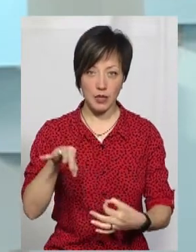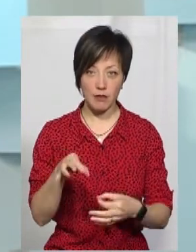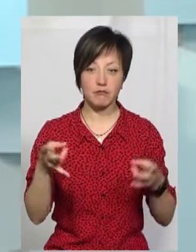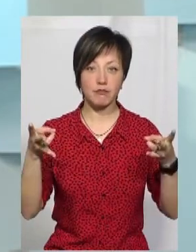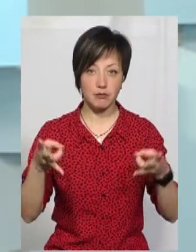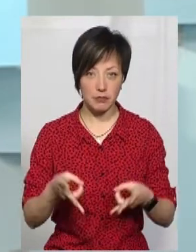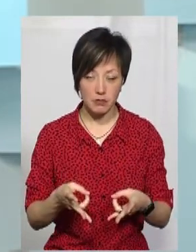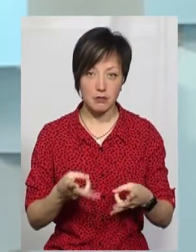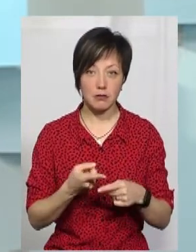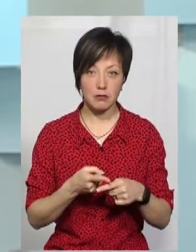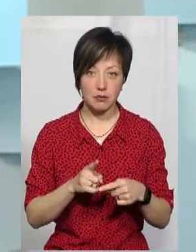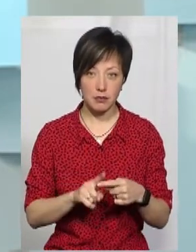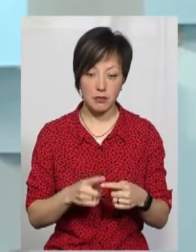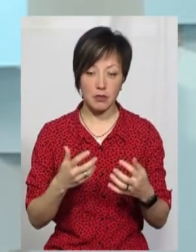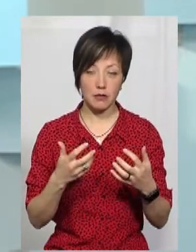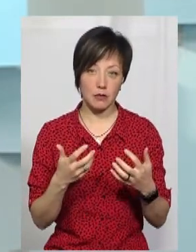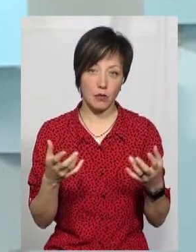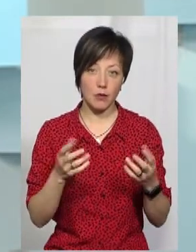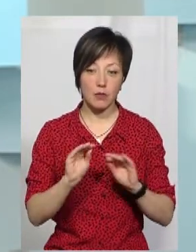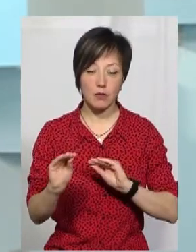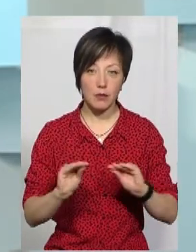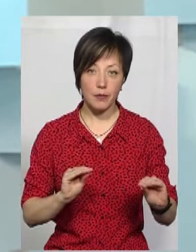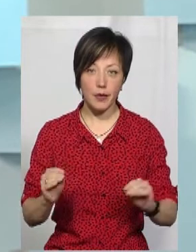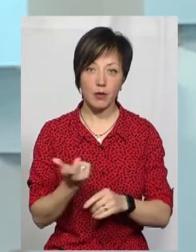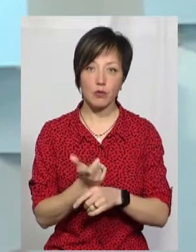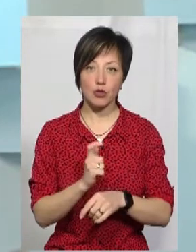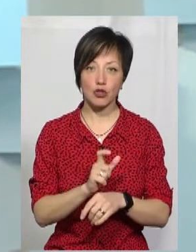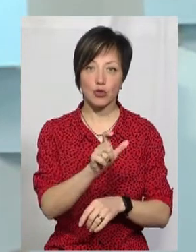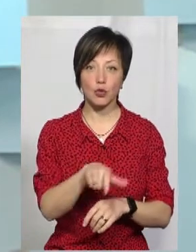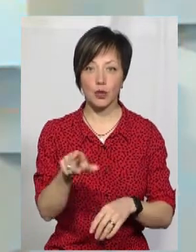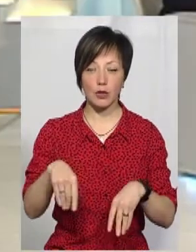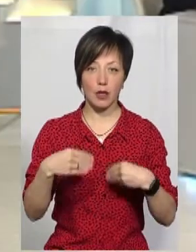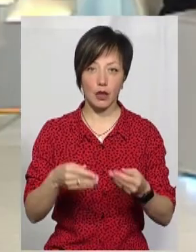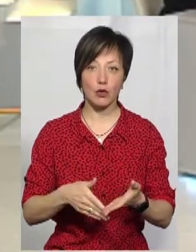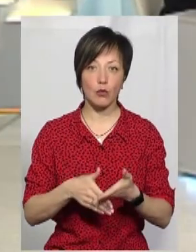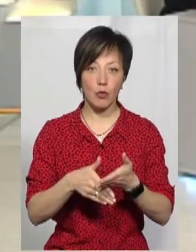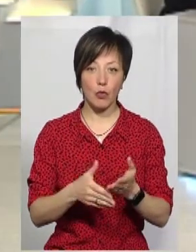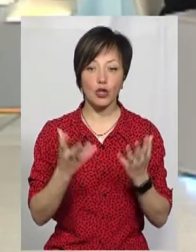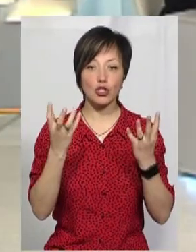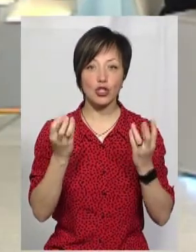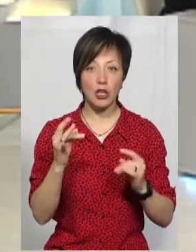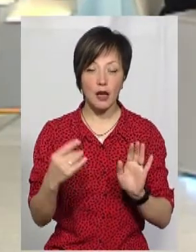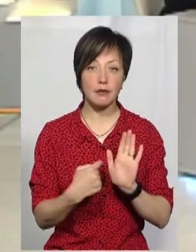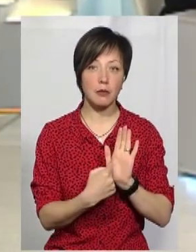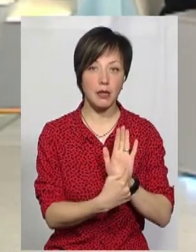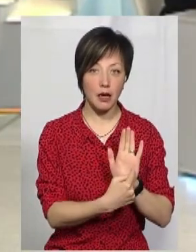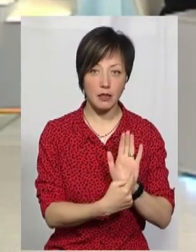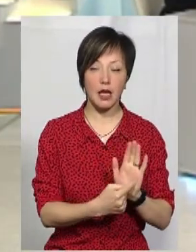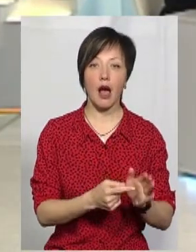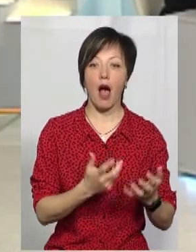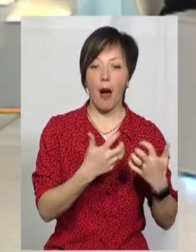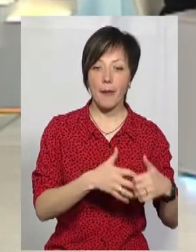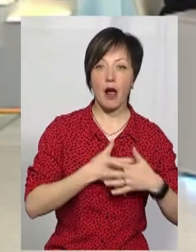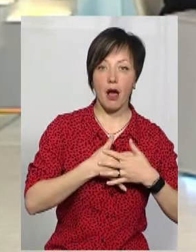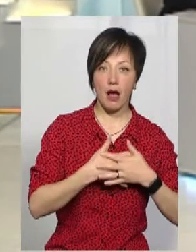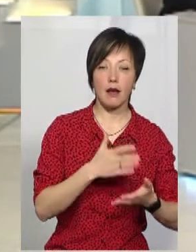якраз тим устаткуванням, які потрібні для більшої кількості осіб для надання допомоги. Тому, ще раз підкреслюю, ШВЛ-апарати не є панацеєю,